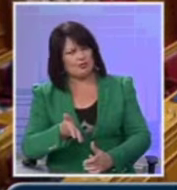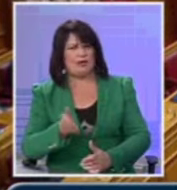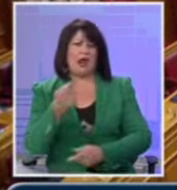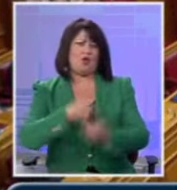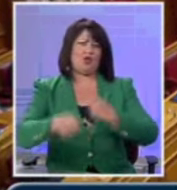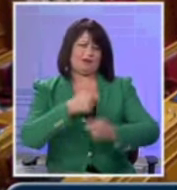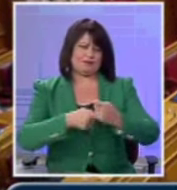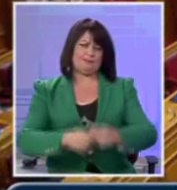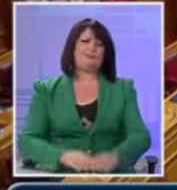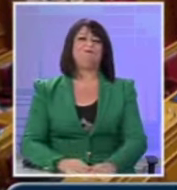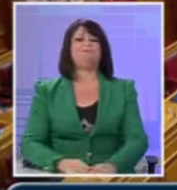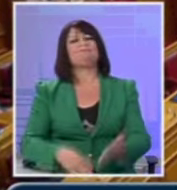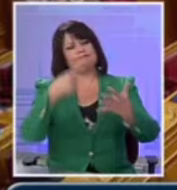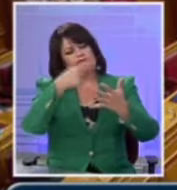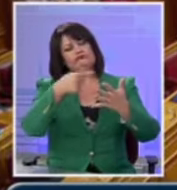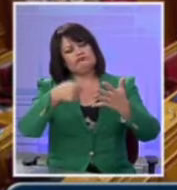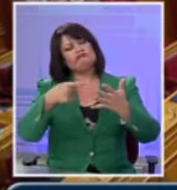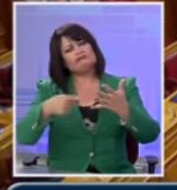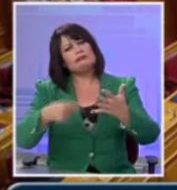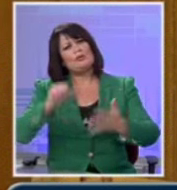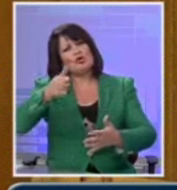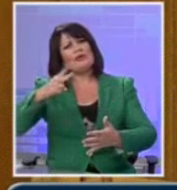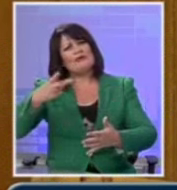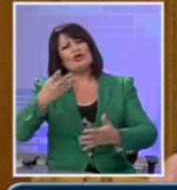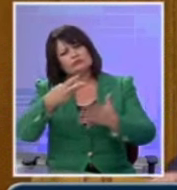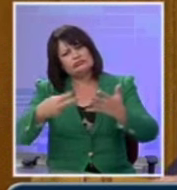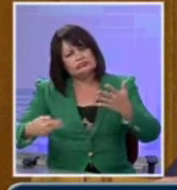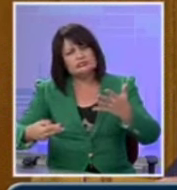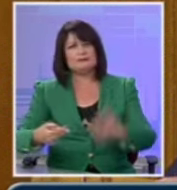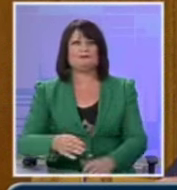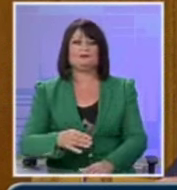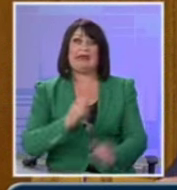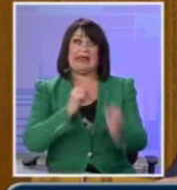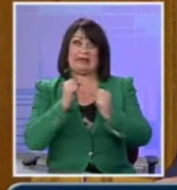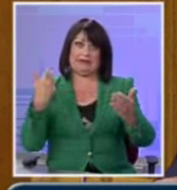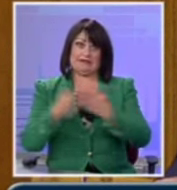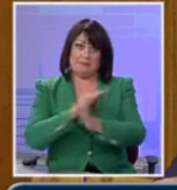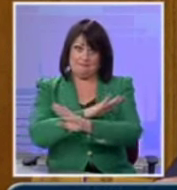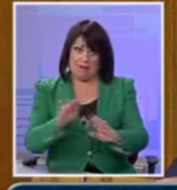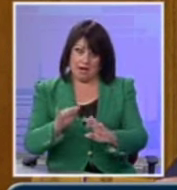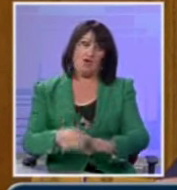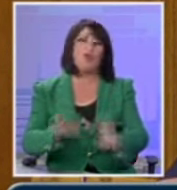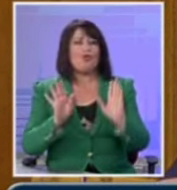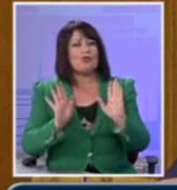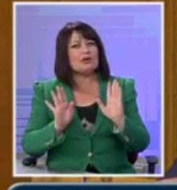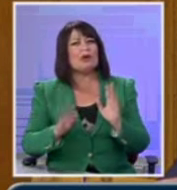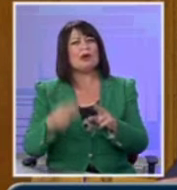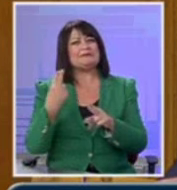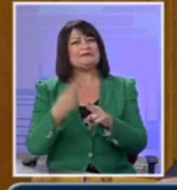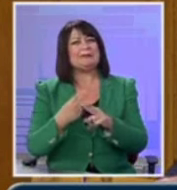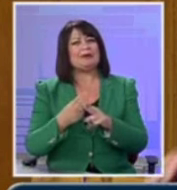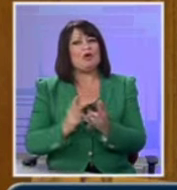Αυτή η σειρά των γεγονότων βεβαίως δεν μας οδηγεί στο τέλος της κρίσης, αλλά σε ένα σημαντικό